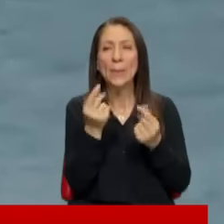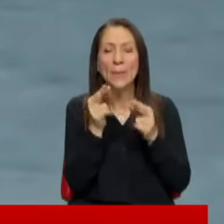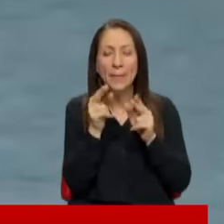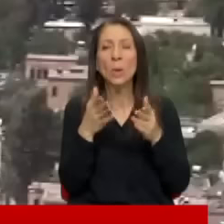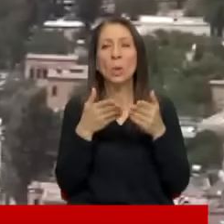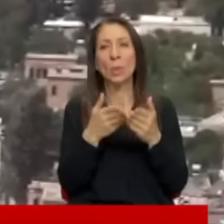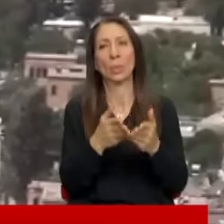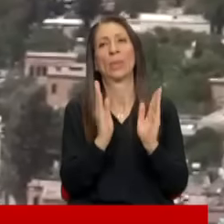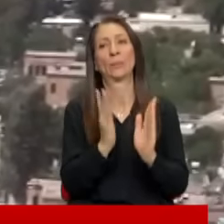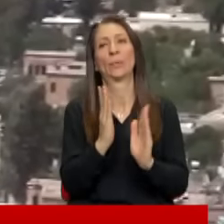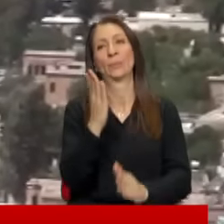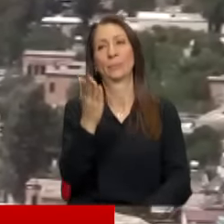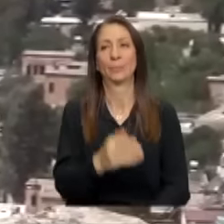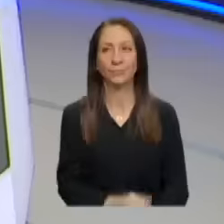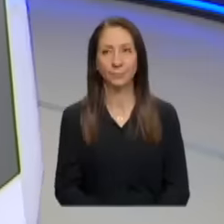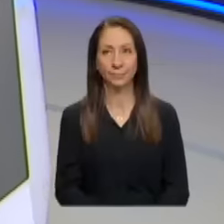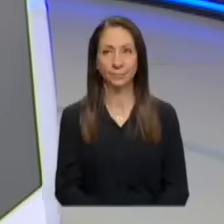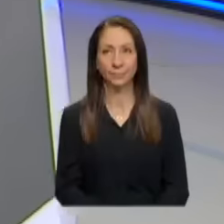yoluna devam etti.